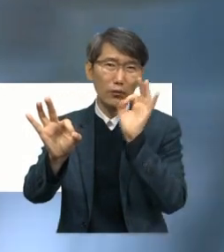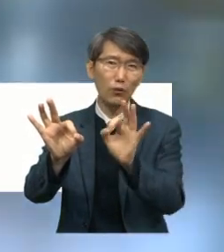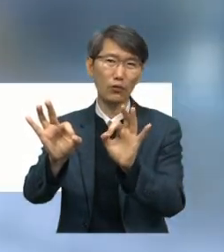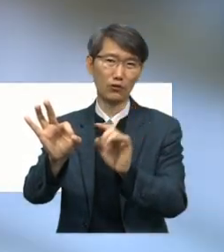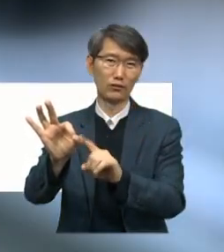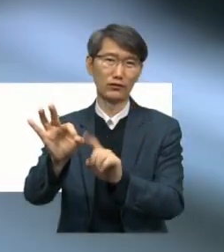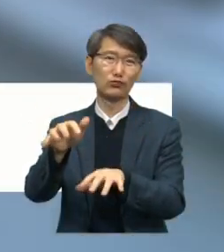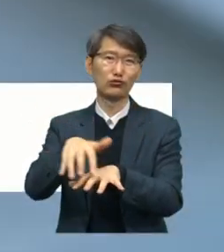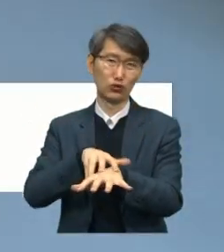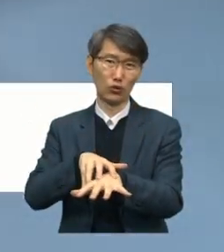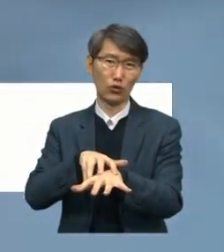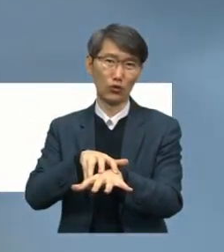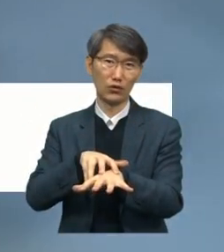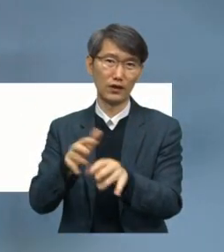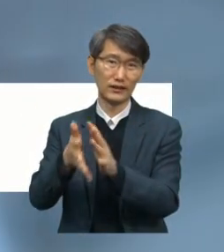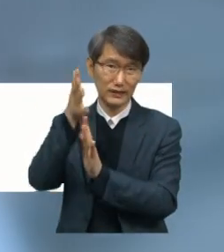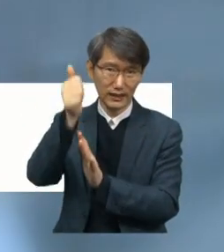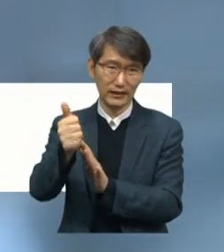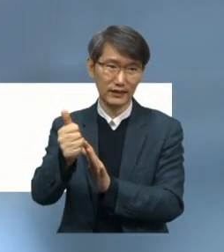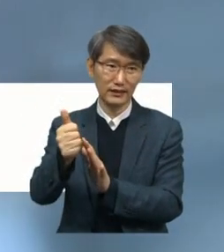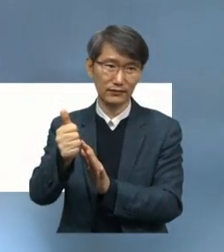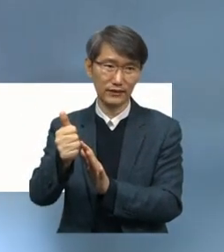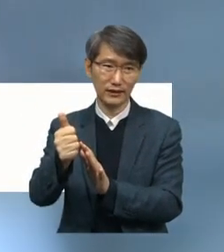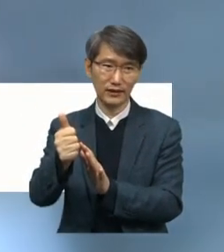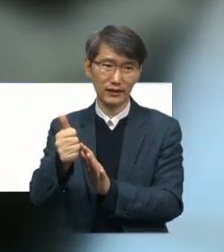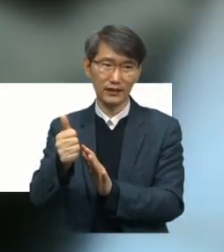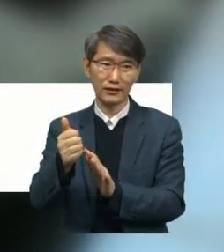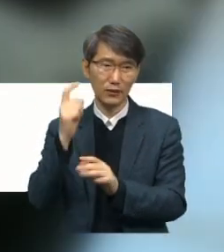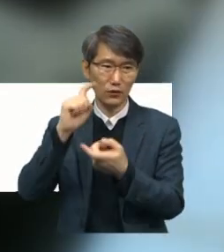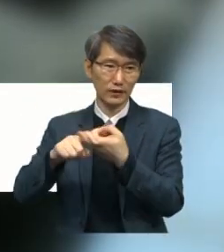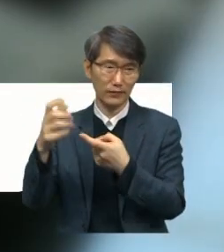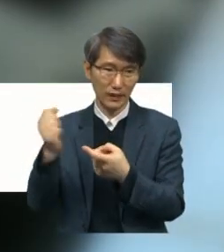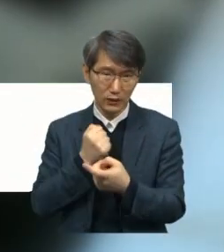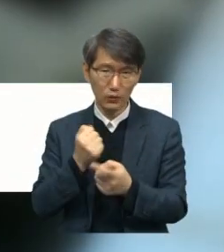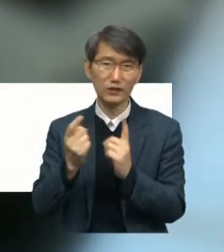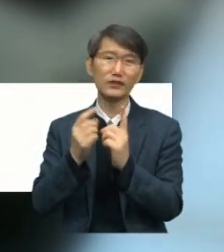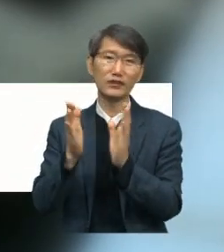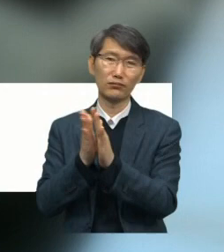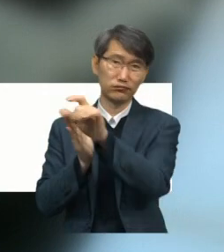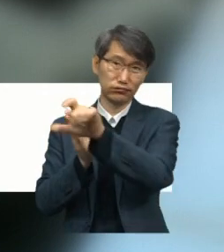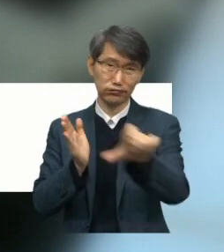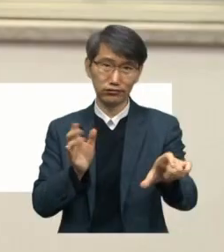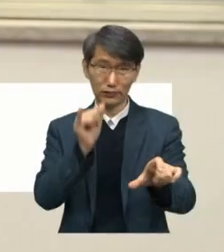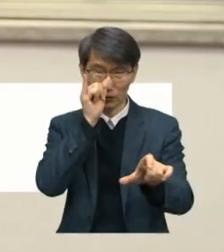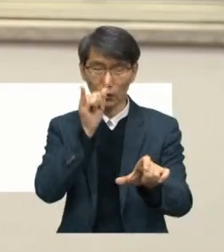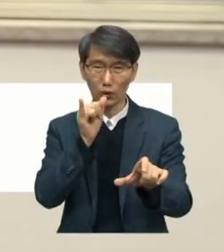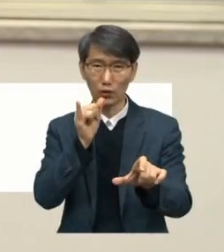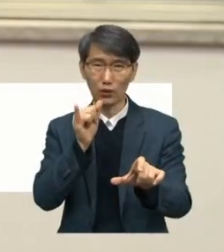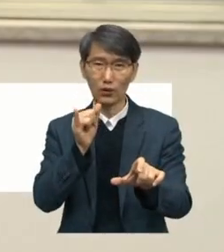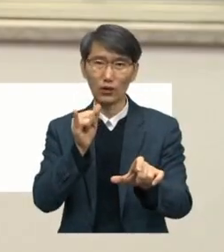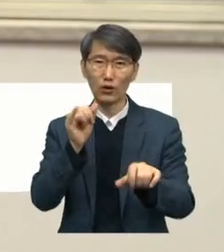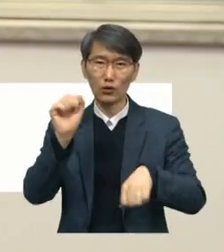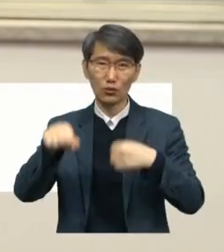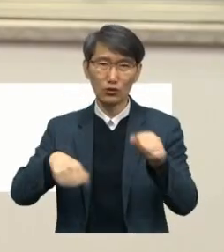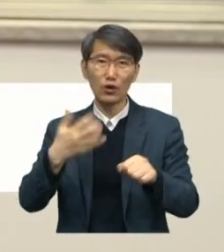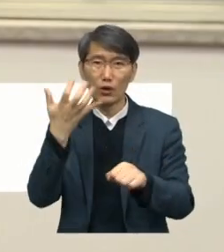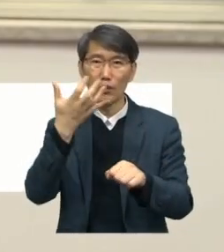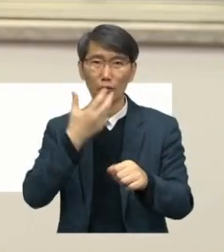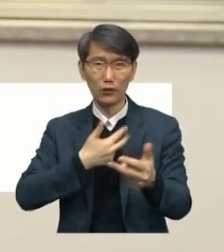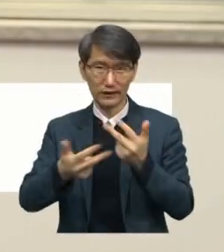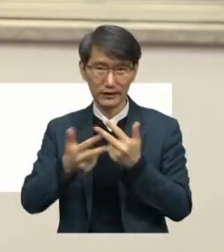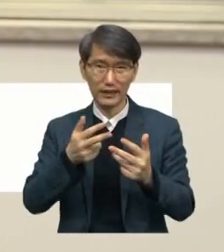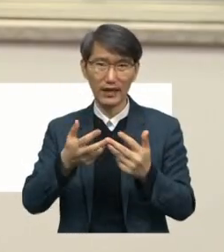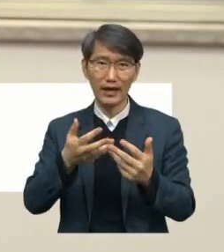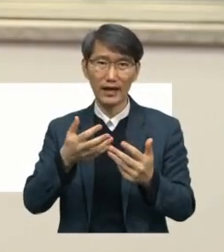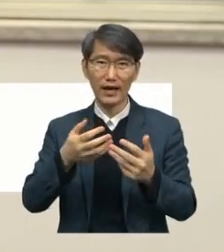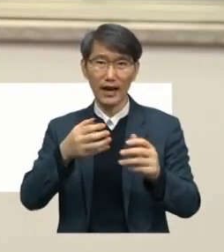없는 구조입니다. 시장님이 이번에는 정말 관심을 가지고 직영보호소가 될수 있도록 동물복지 롤모델을 하남이다라고 나올